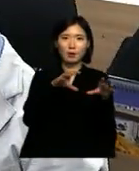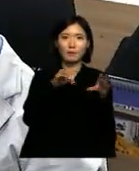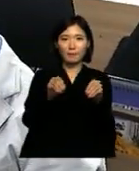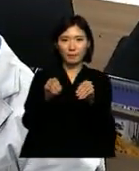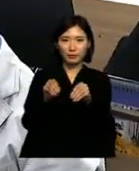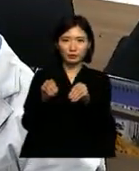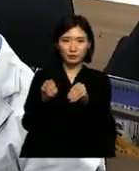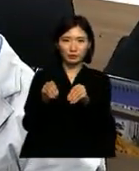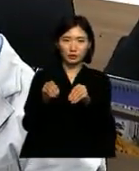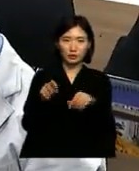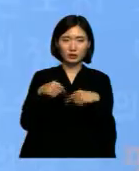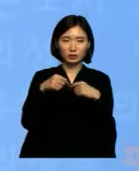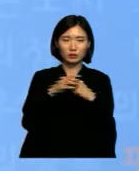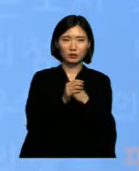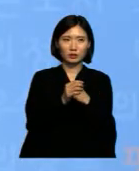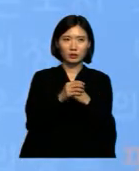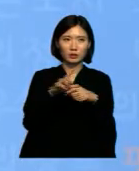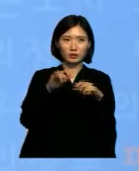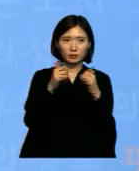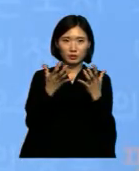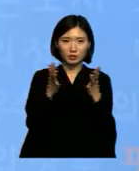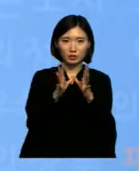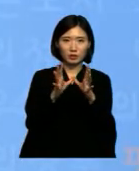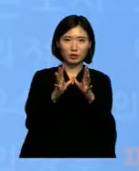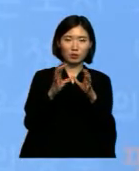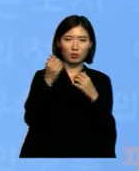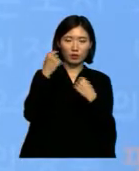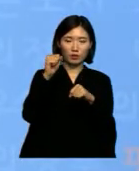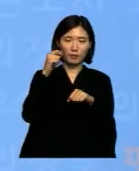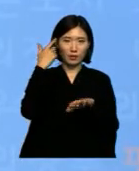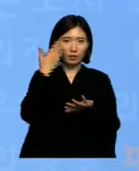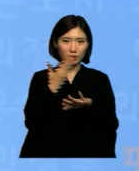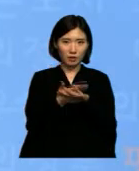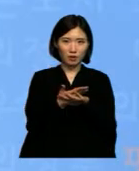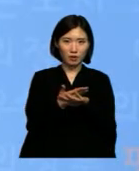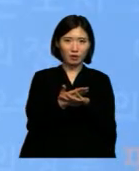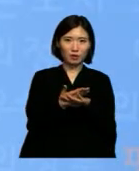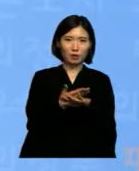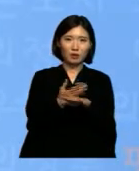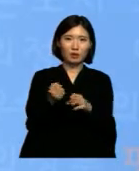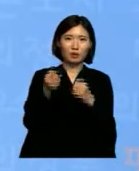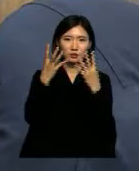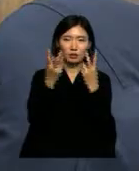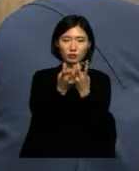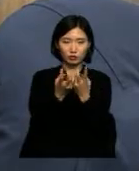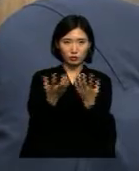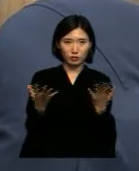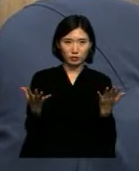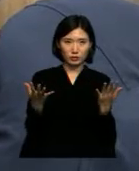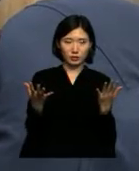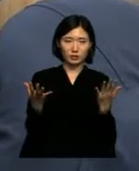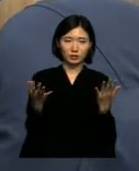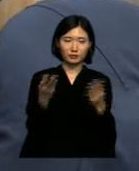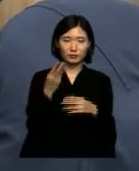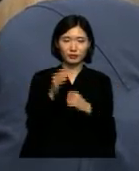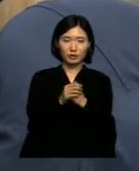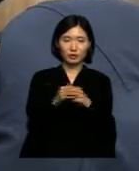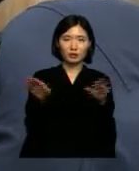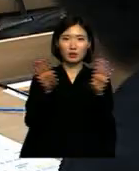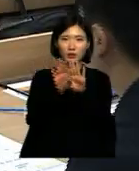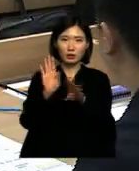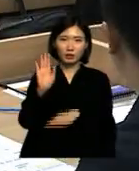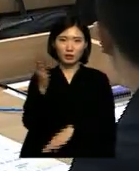나섰습니다. 시민단체의 공연 반대와 출연자에 대한 공격으로 행사가 불가피하게 파행됐다며